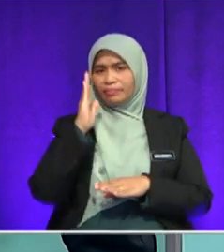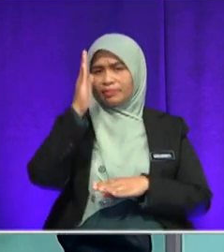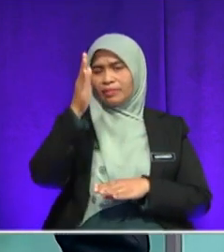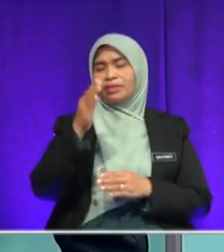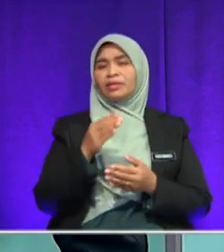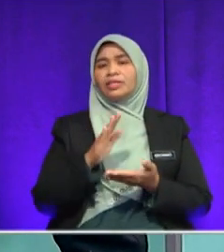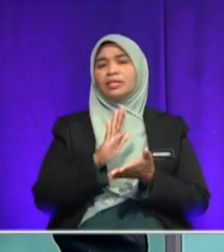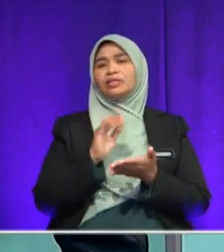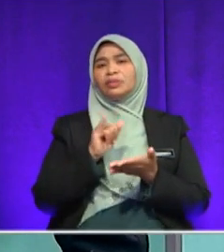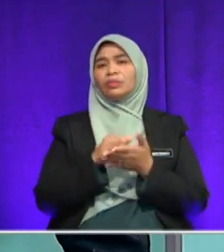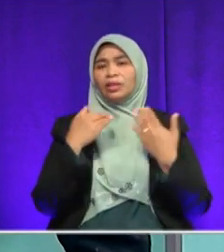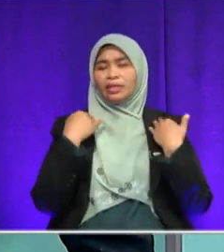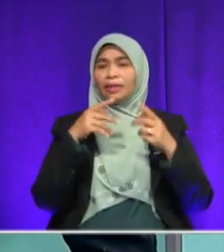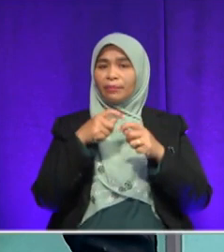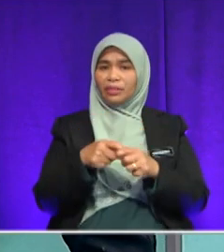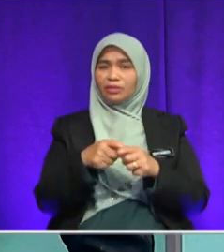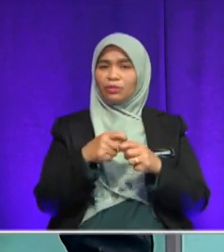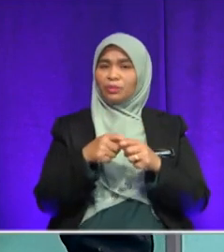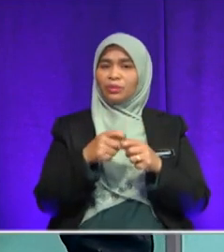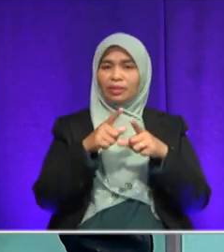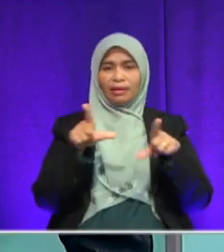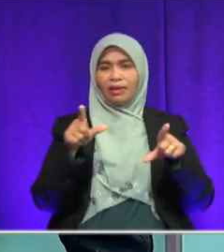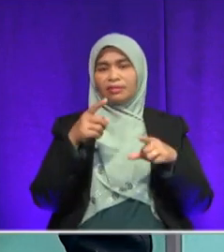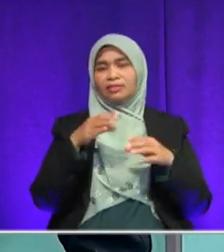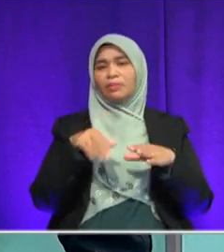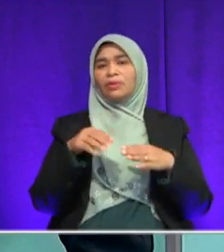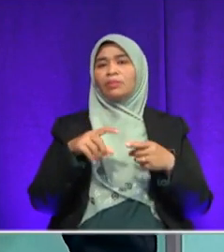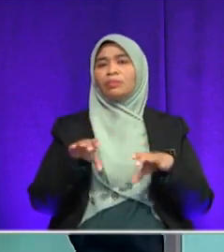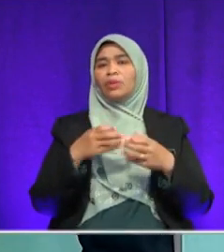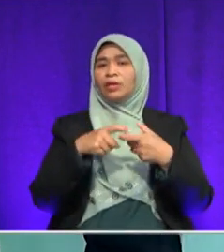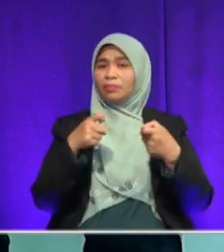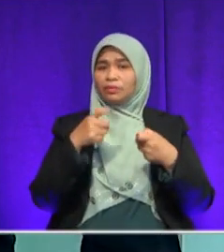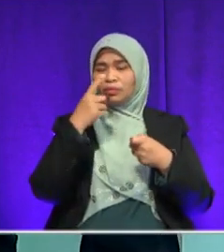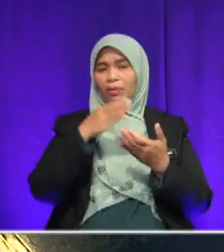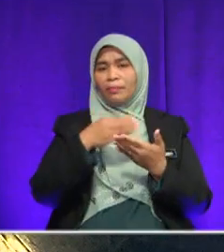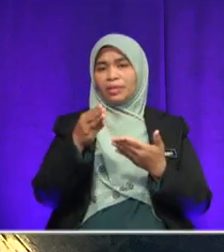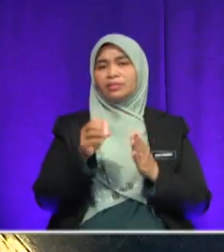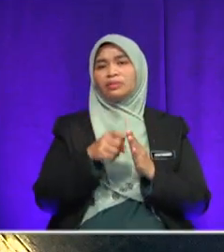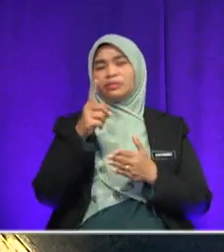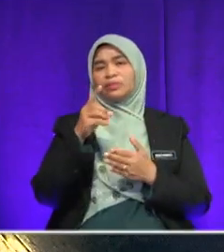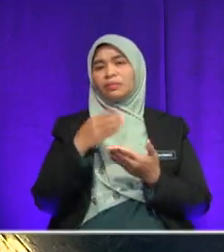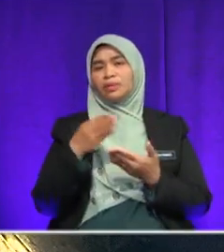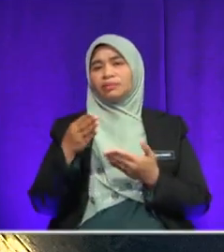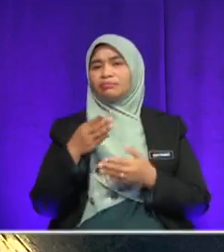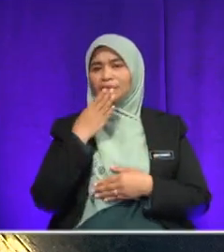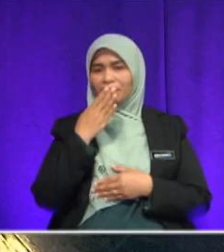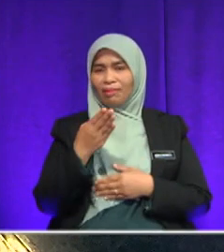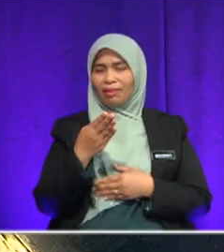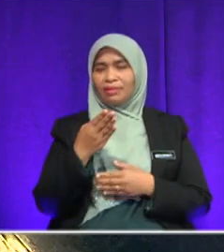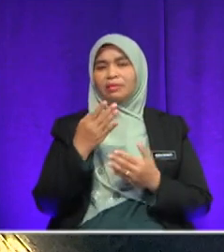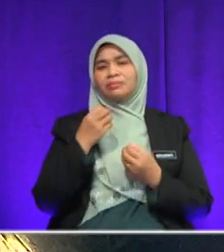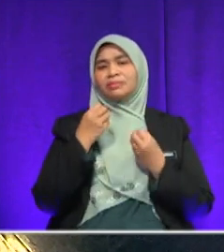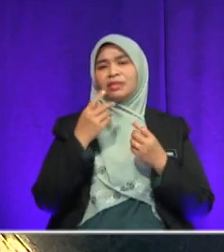lain sebelum kita membuat keputusan untuk membeli sesuatu barang. Baiklah, dengan itu terima kasih banyak-banyak cikgu atas